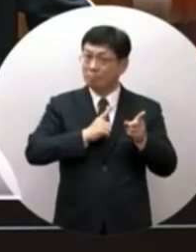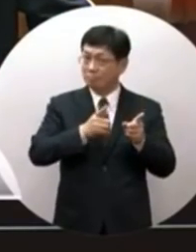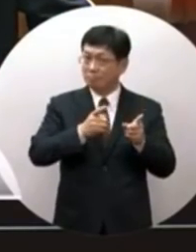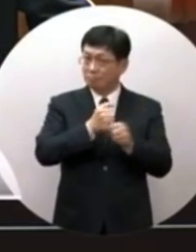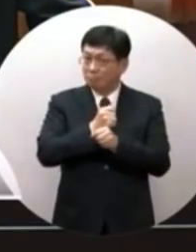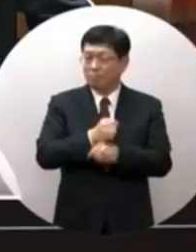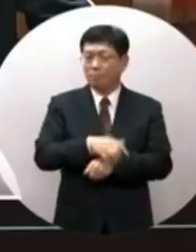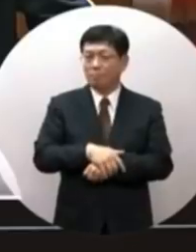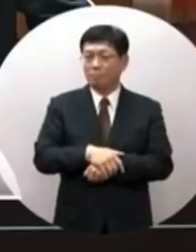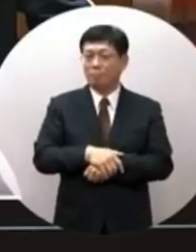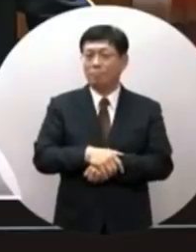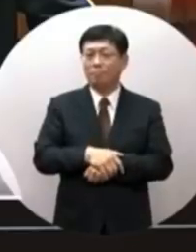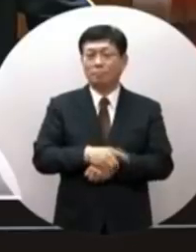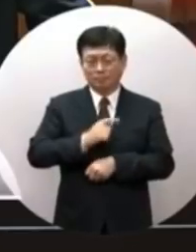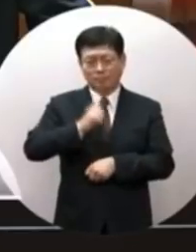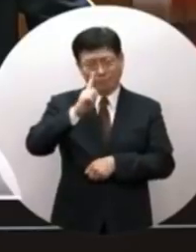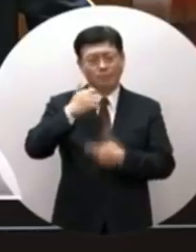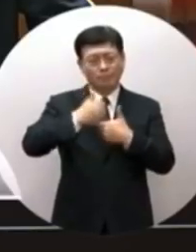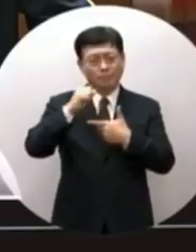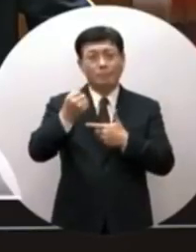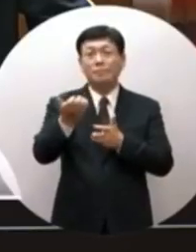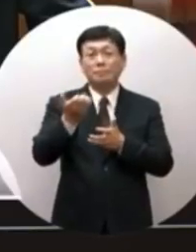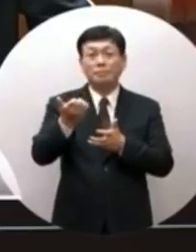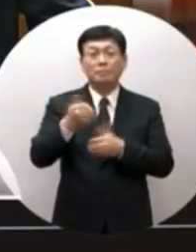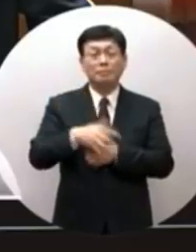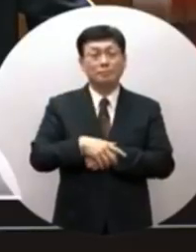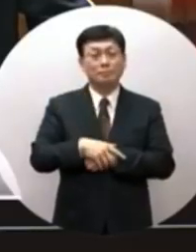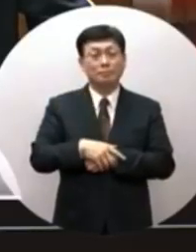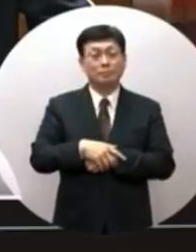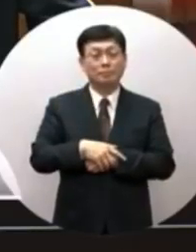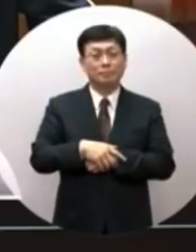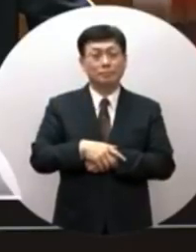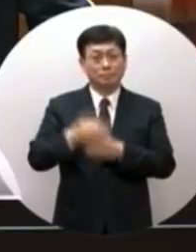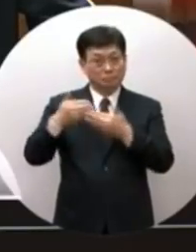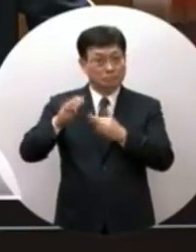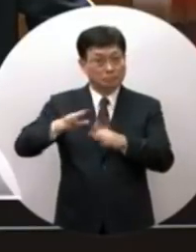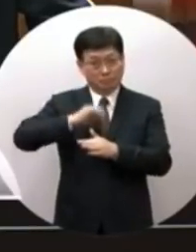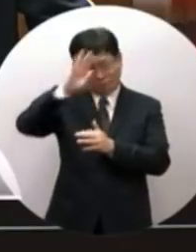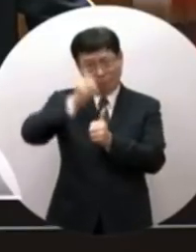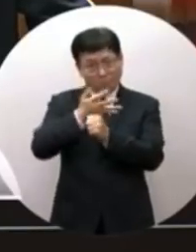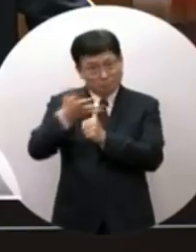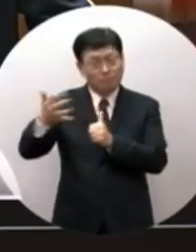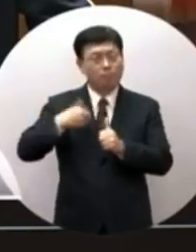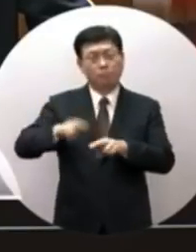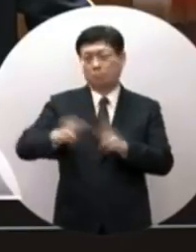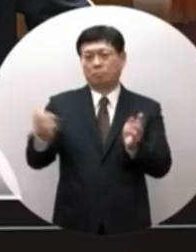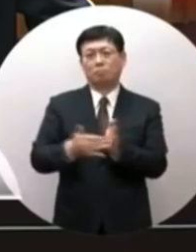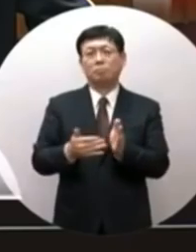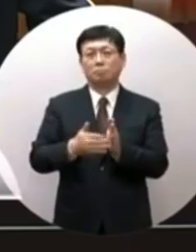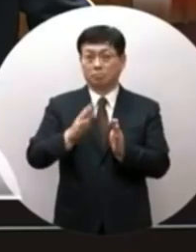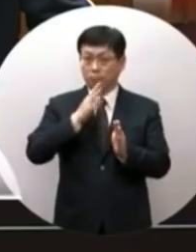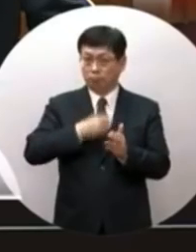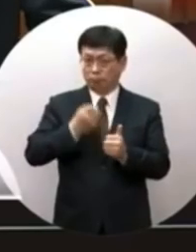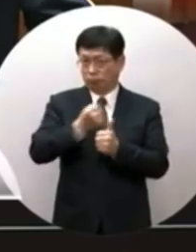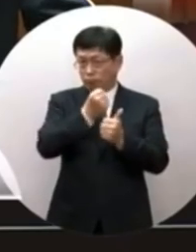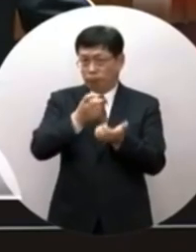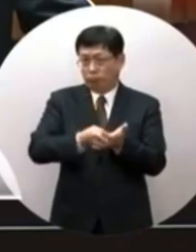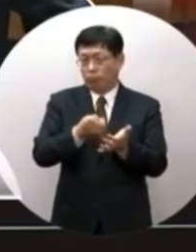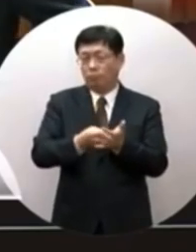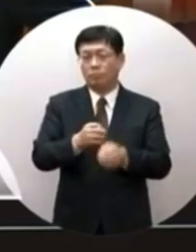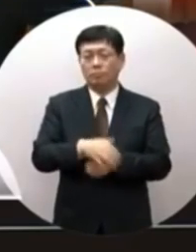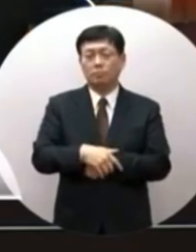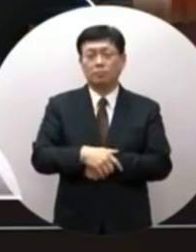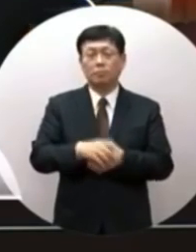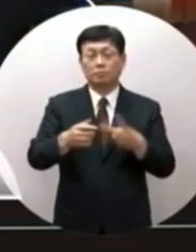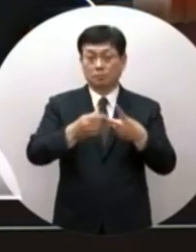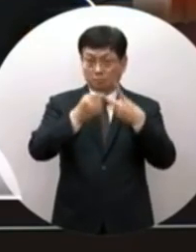是一个建议。刚刚我已经讲，大陆疫情大概也解除，但是会严格的管控。